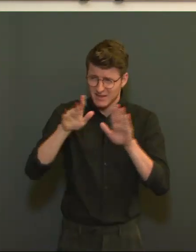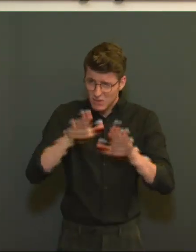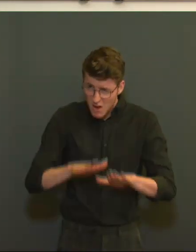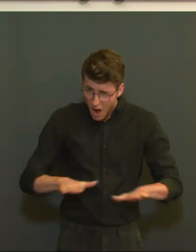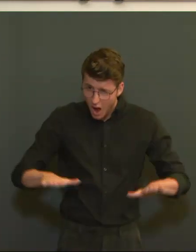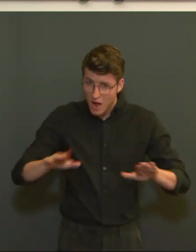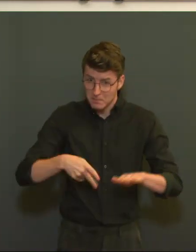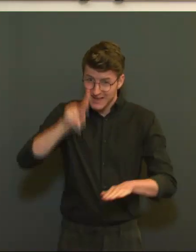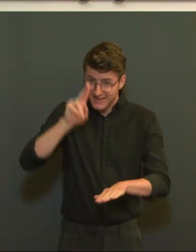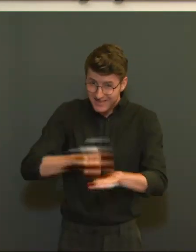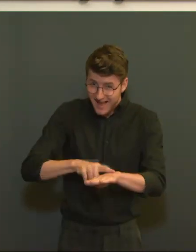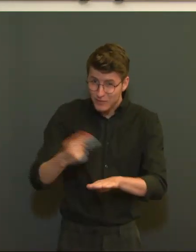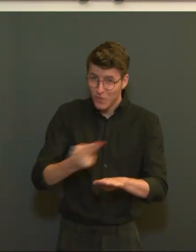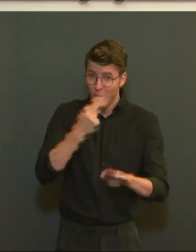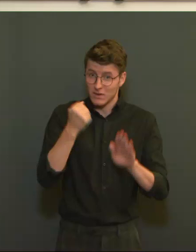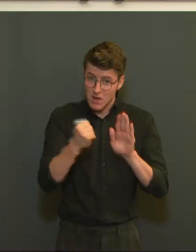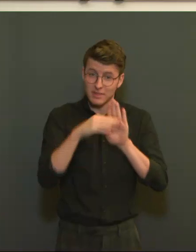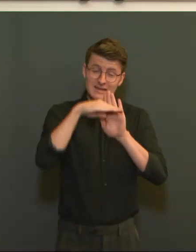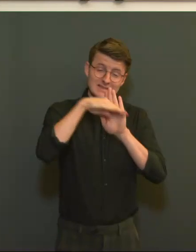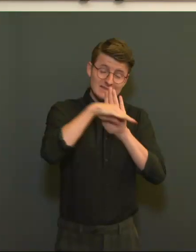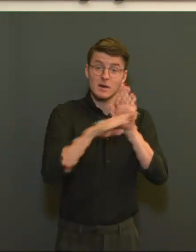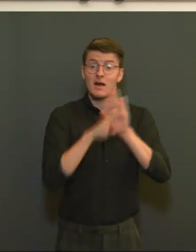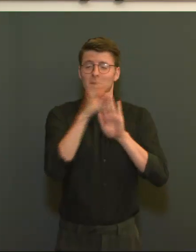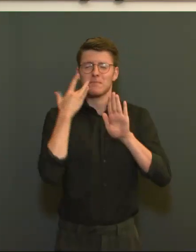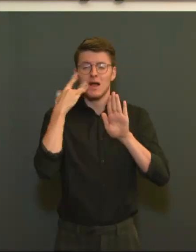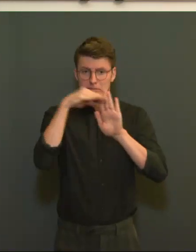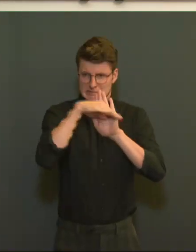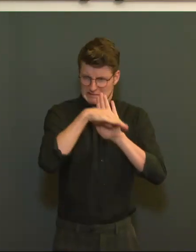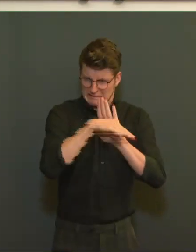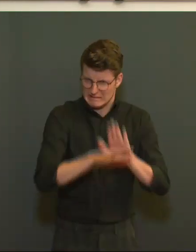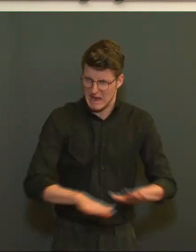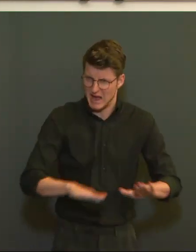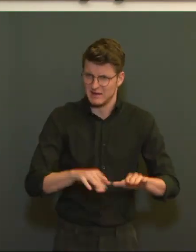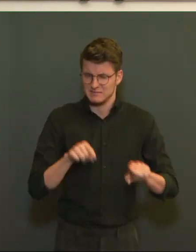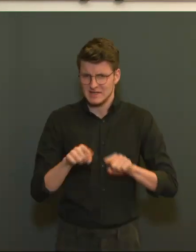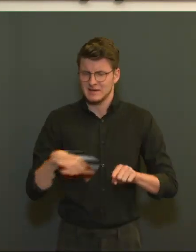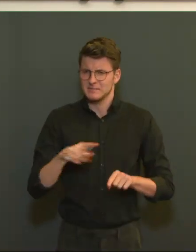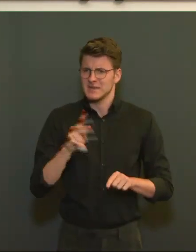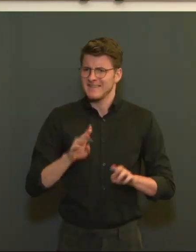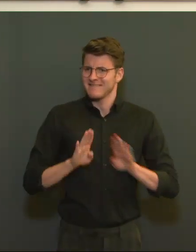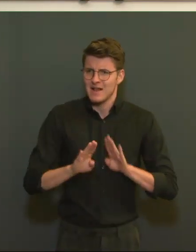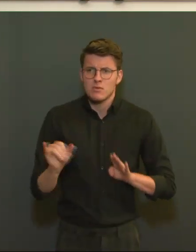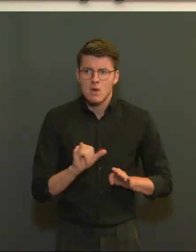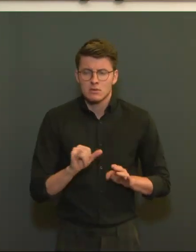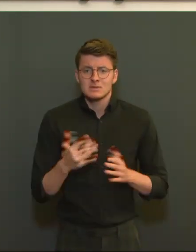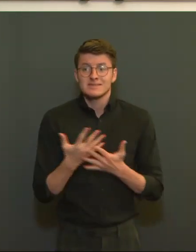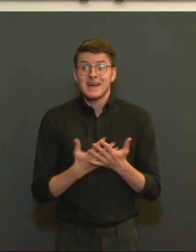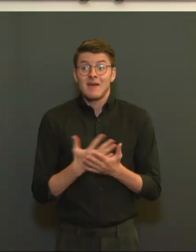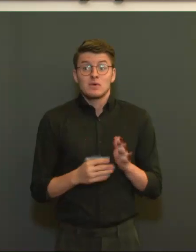trager. Het is daarom veiliger en veel doeltreffender om het virus in toom te houden op een laag